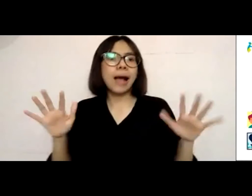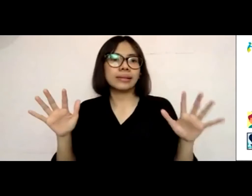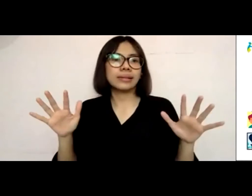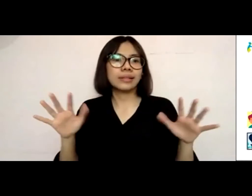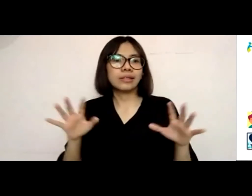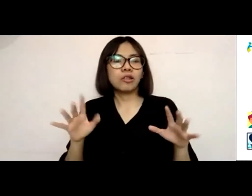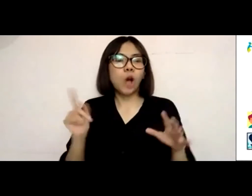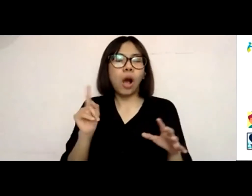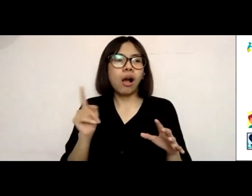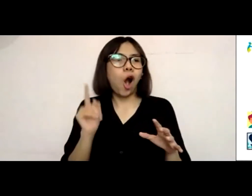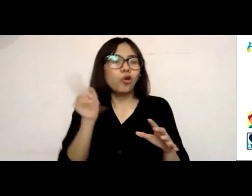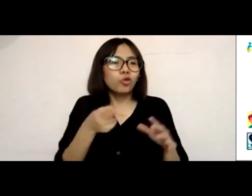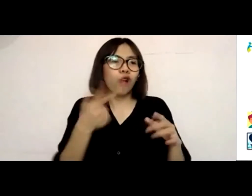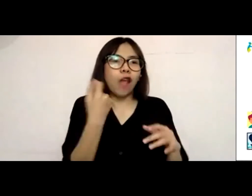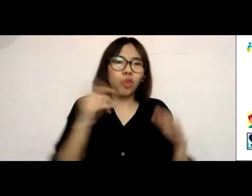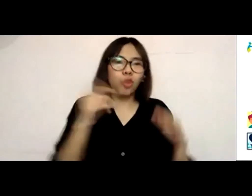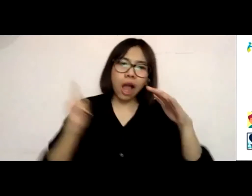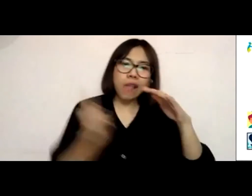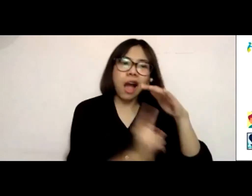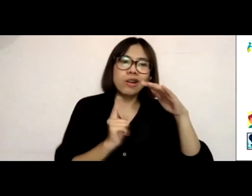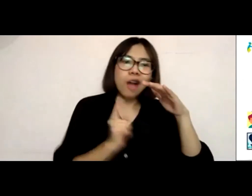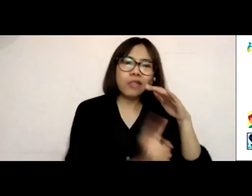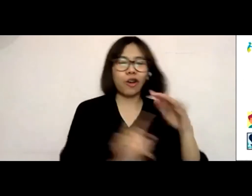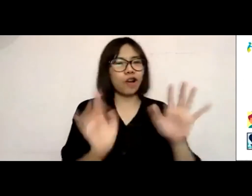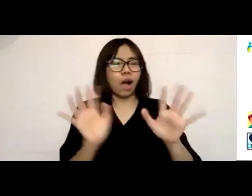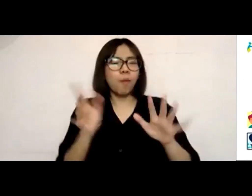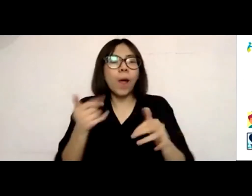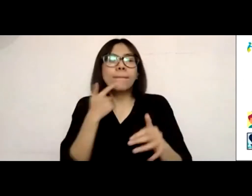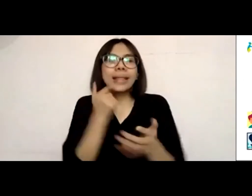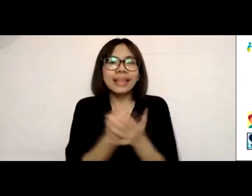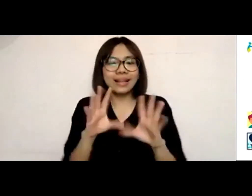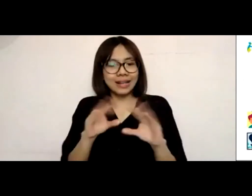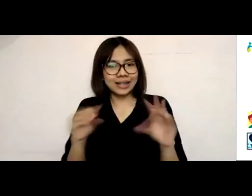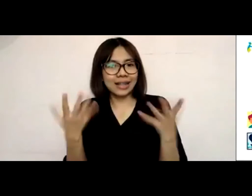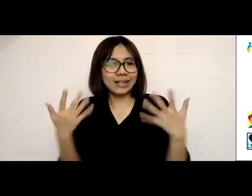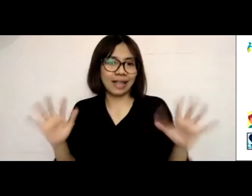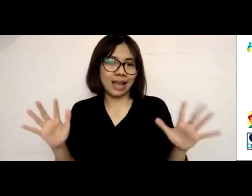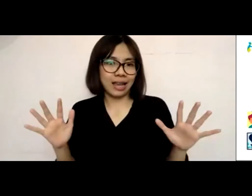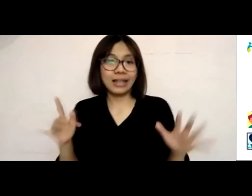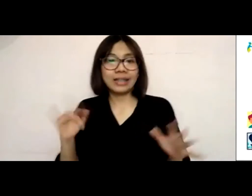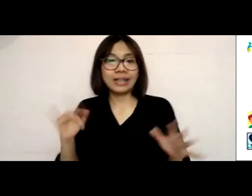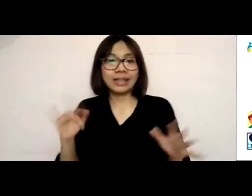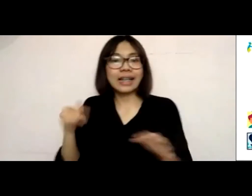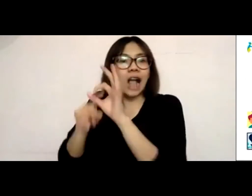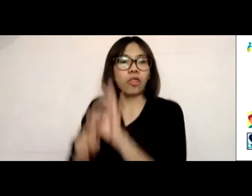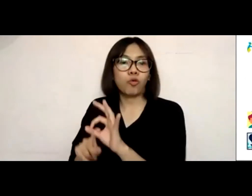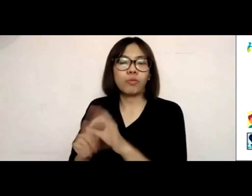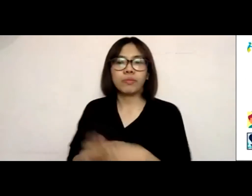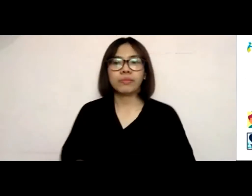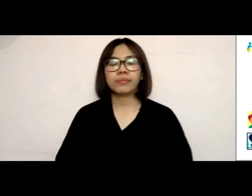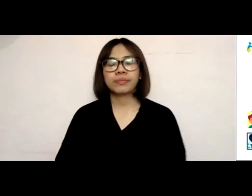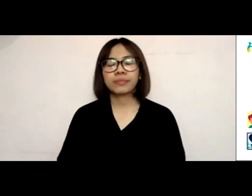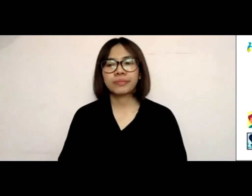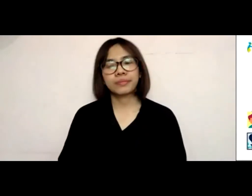dan sesuai dengan skema kerjasama perusahaan yang ditawarkan gitu. Jadi memang kan kita mungkin